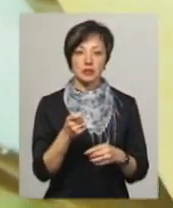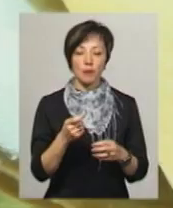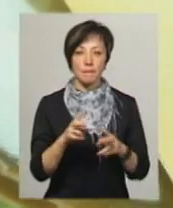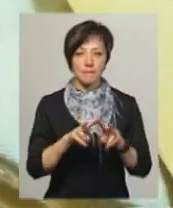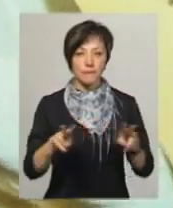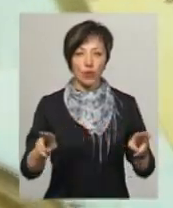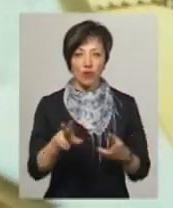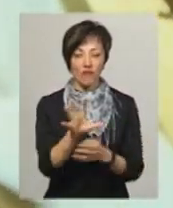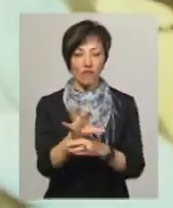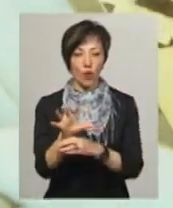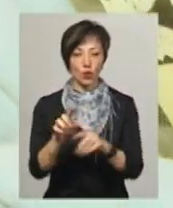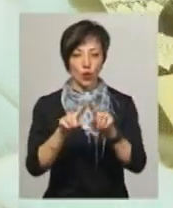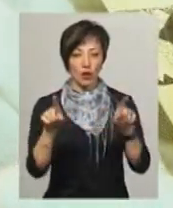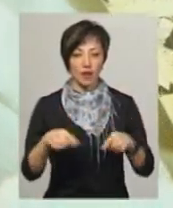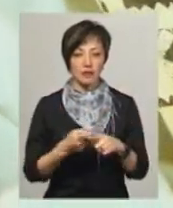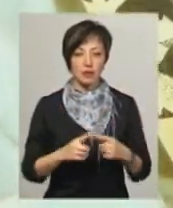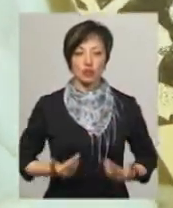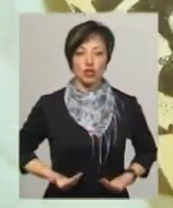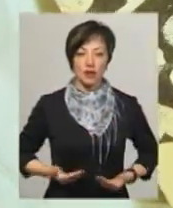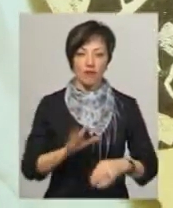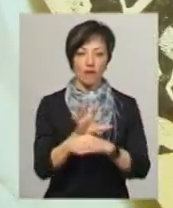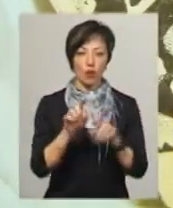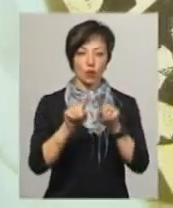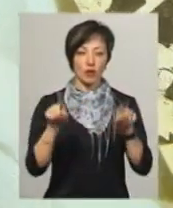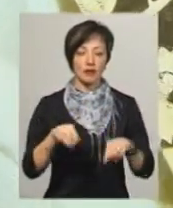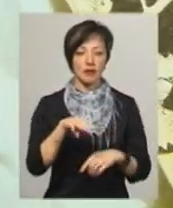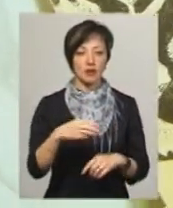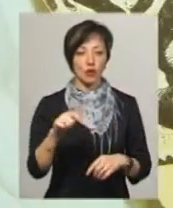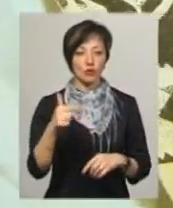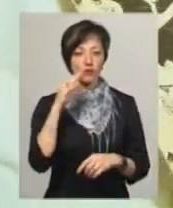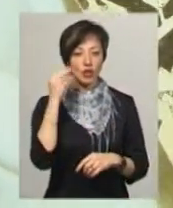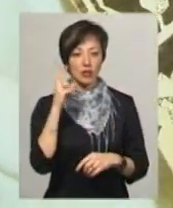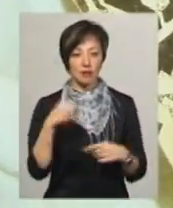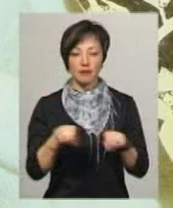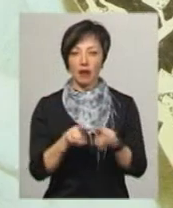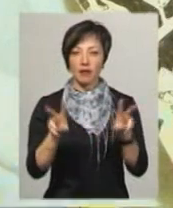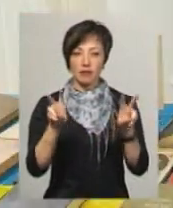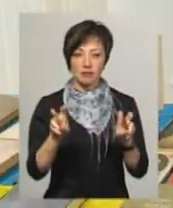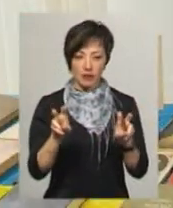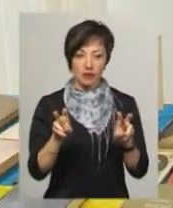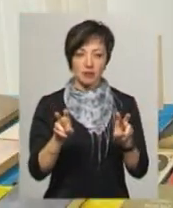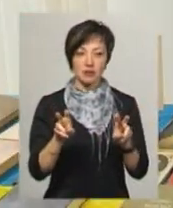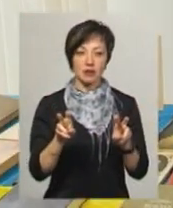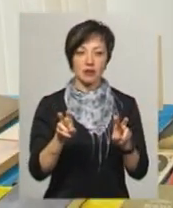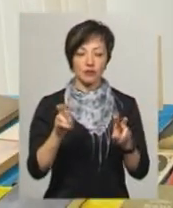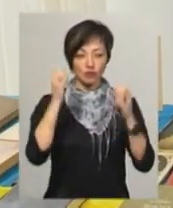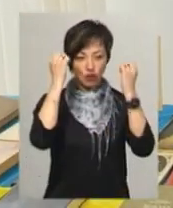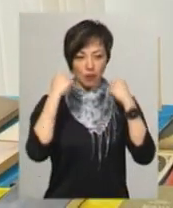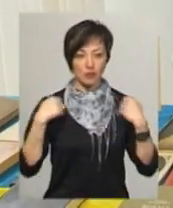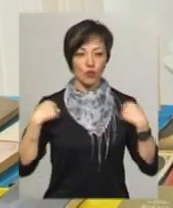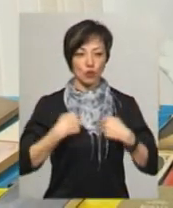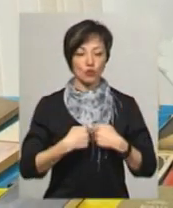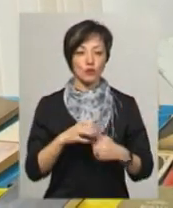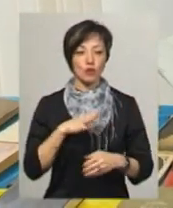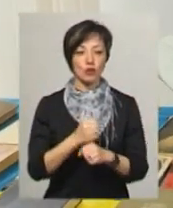прототипом фотографії, а це прижиттєва фотографія Тараса Шевченка, так і називається, в смужковій шапці та в кожусі, яка